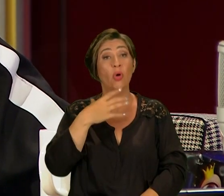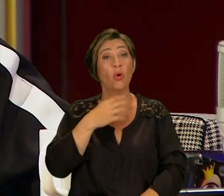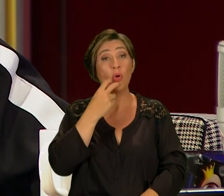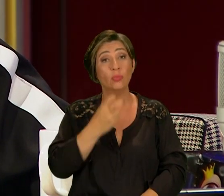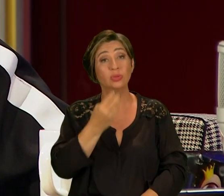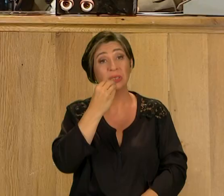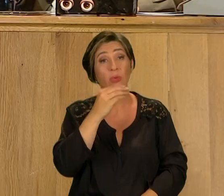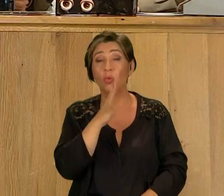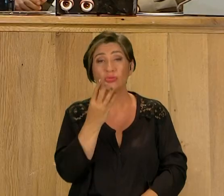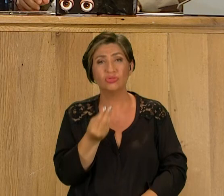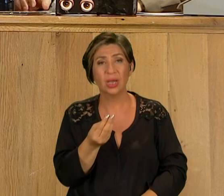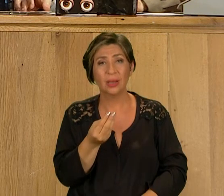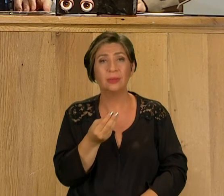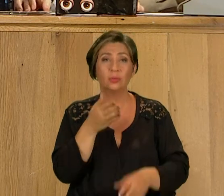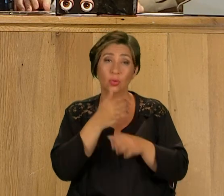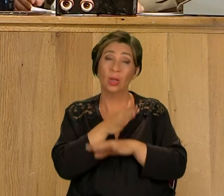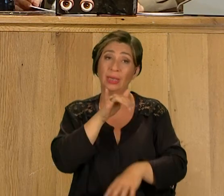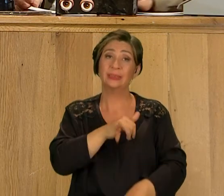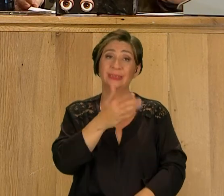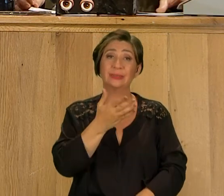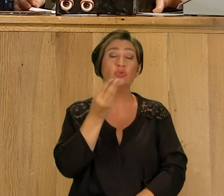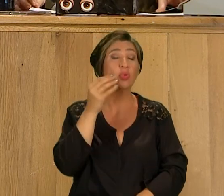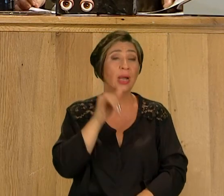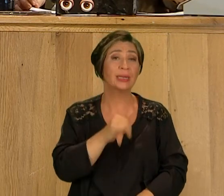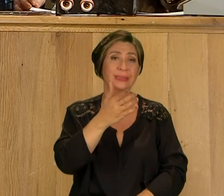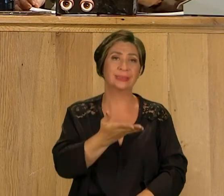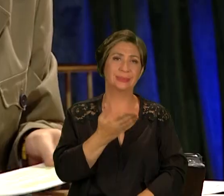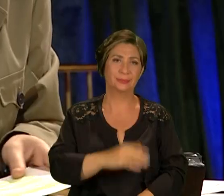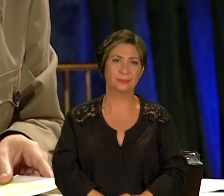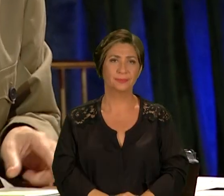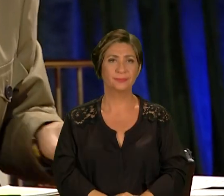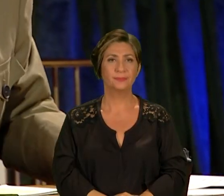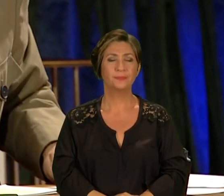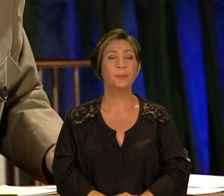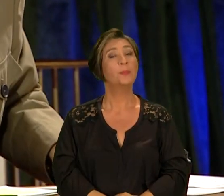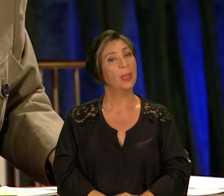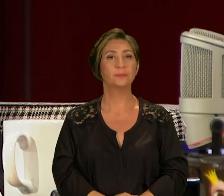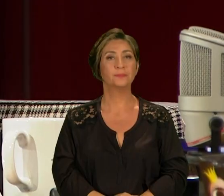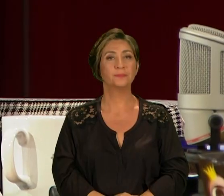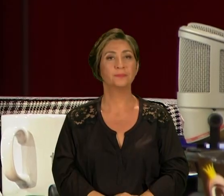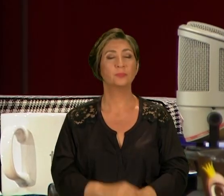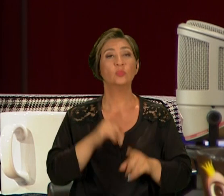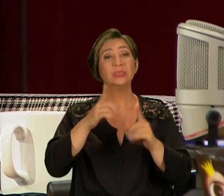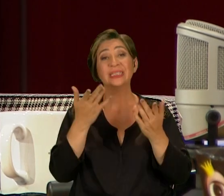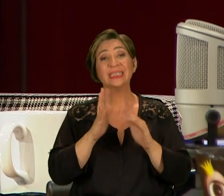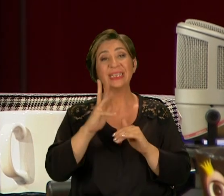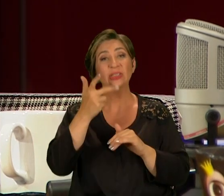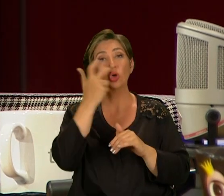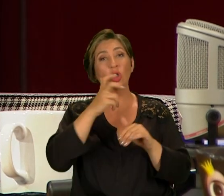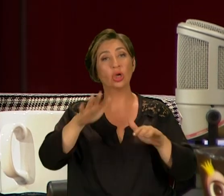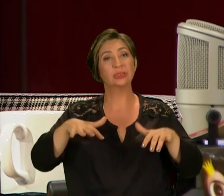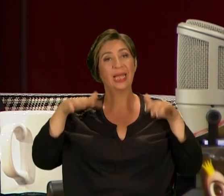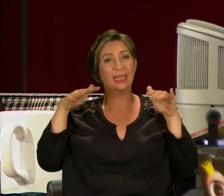o ne olacak? Evet, ömrümüzü yediler. Çok haklısın. Çok haklısın. Kesinlikle çok haklısın. Peki, nasıl geçiyor